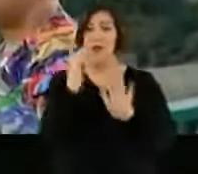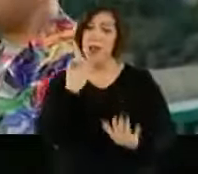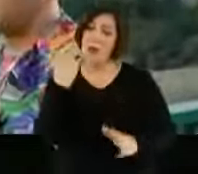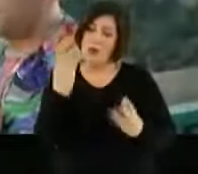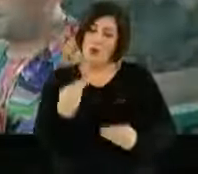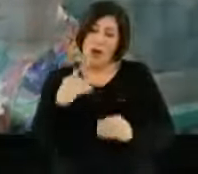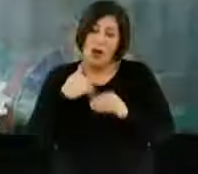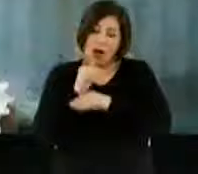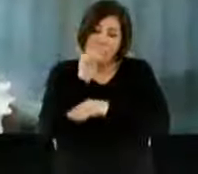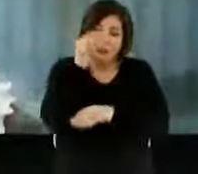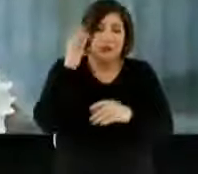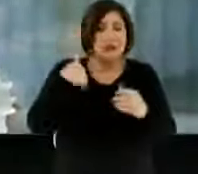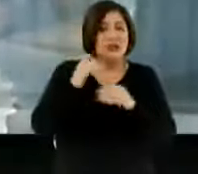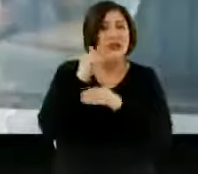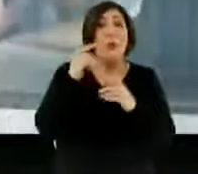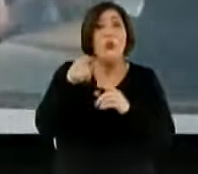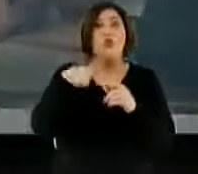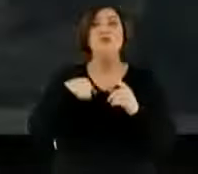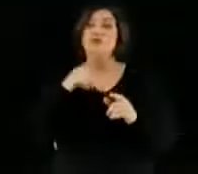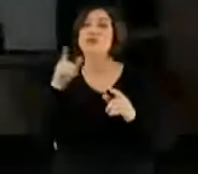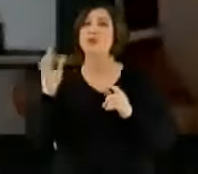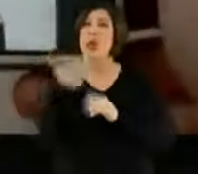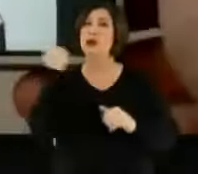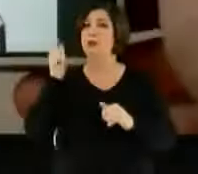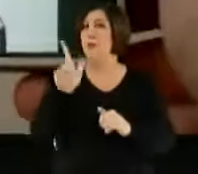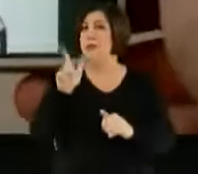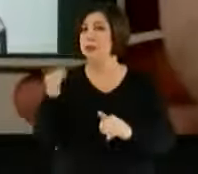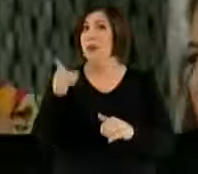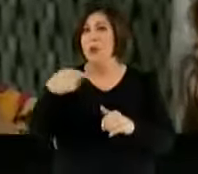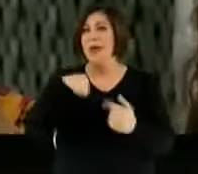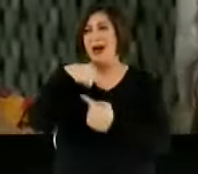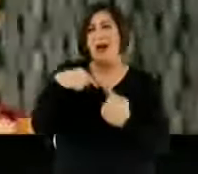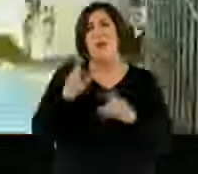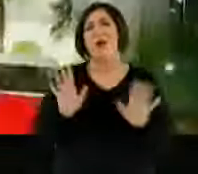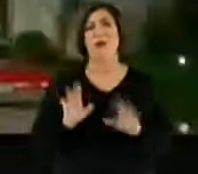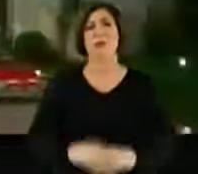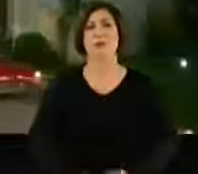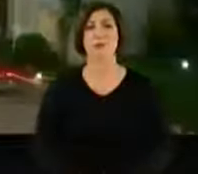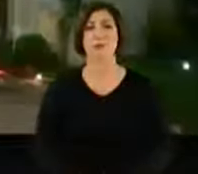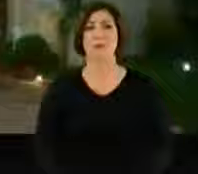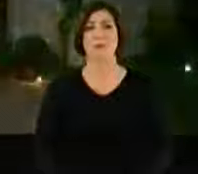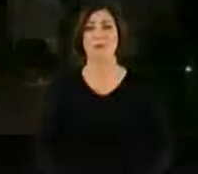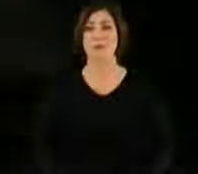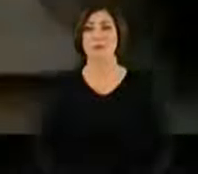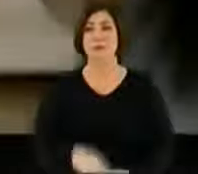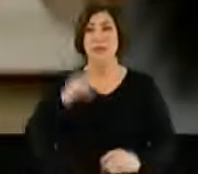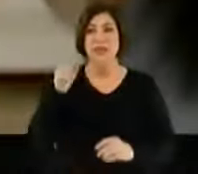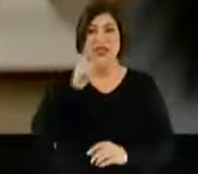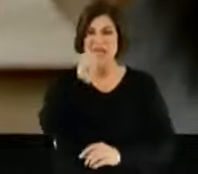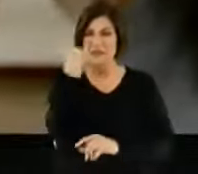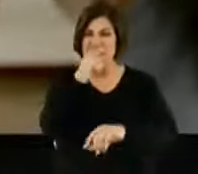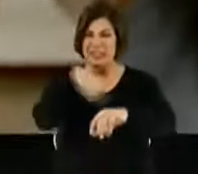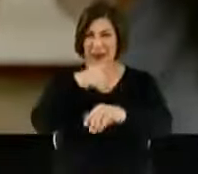olduğum hayatı yaşayacağım. Harika bir fırsat çıktı, onu değerlendireceğim. Beni artık aramayın. Hasan hiçbir